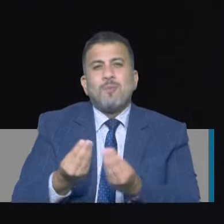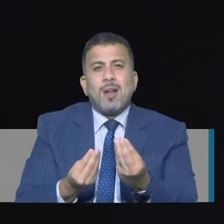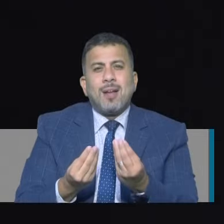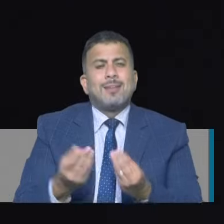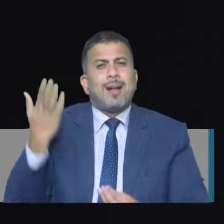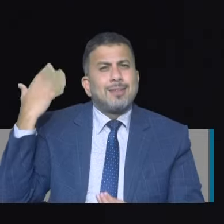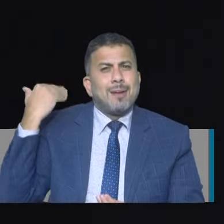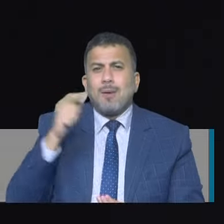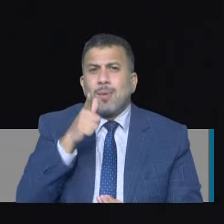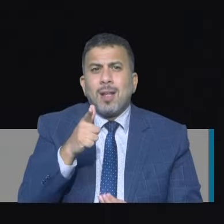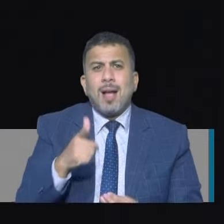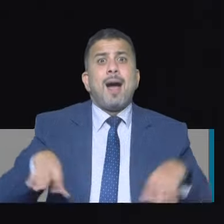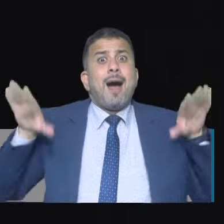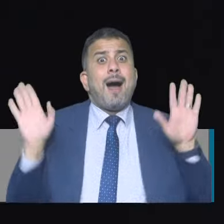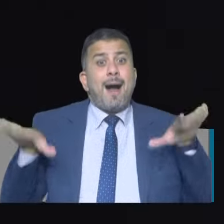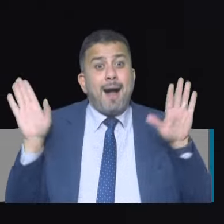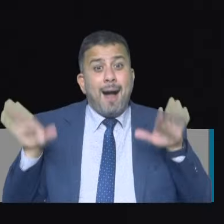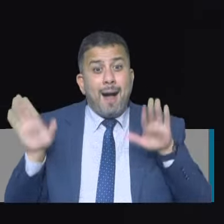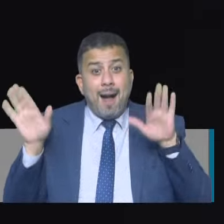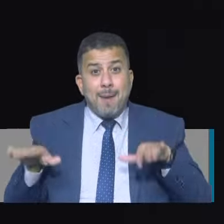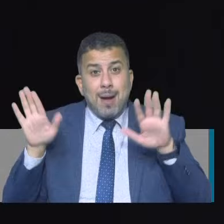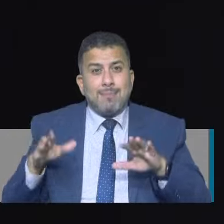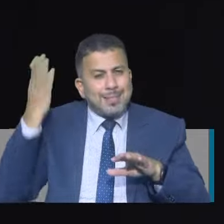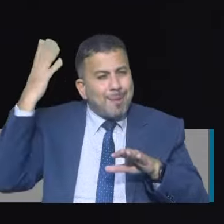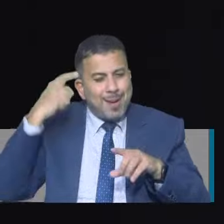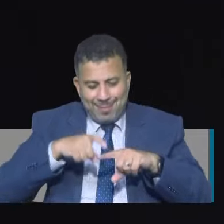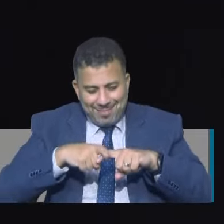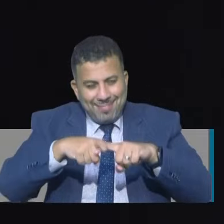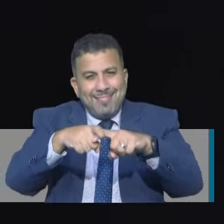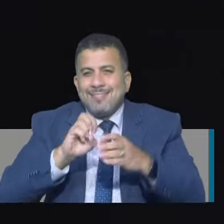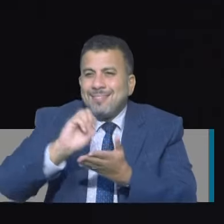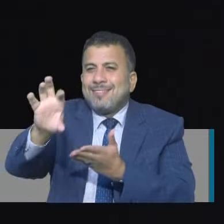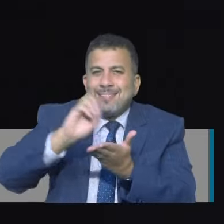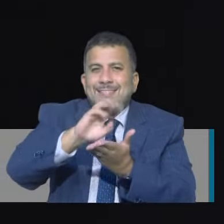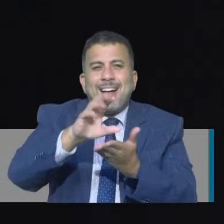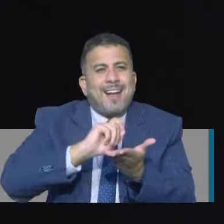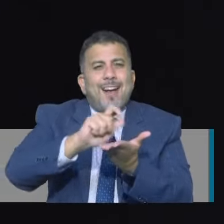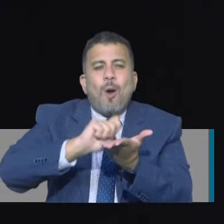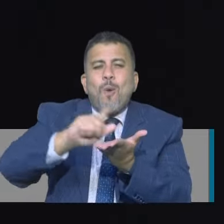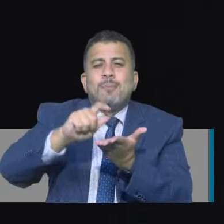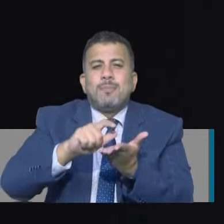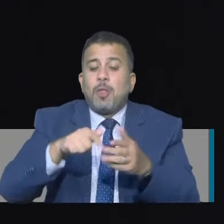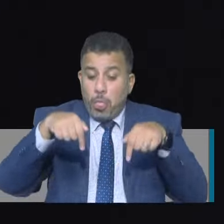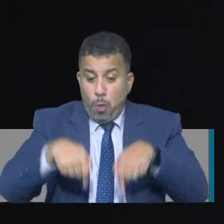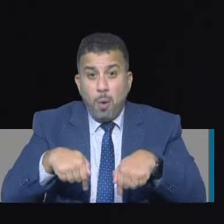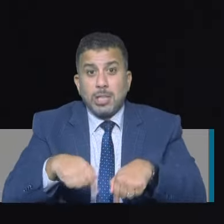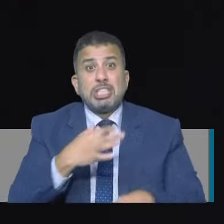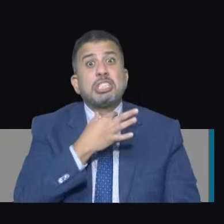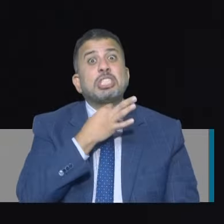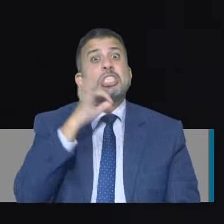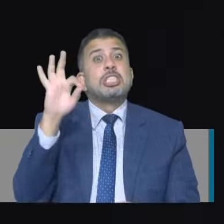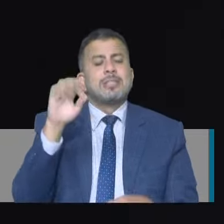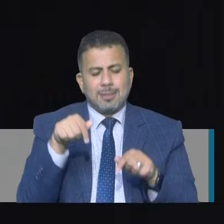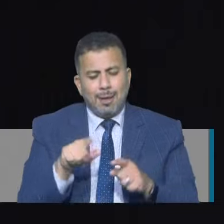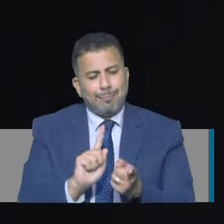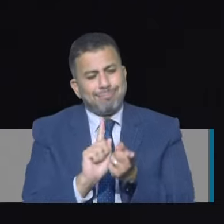الحمامه هي الوسيله الاسرع للتواصل بينما اليوم في عصرنا